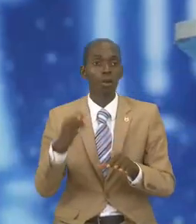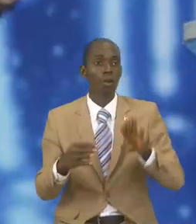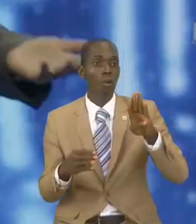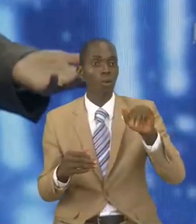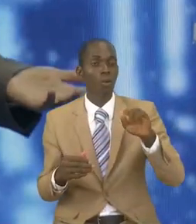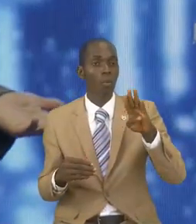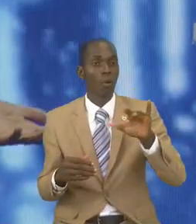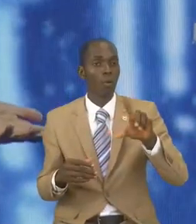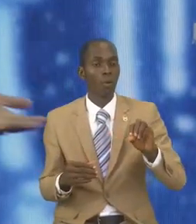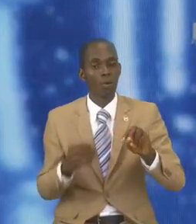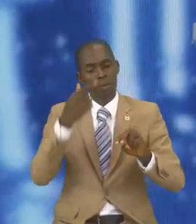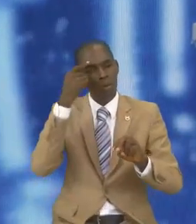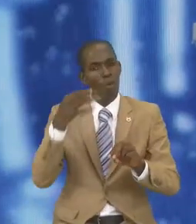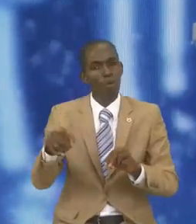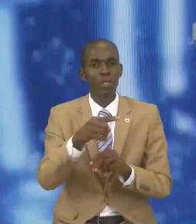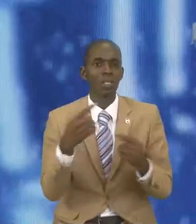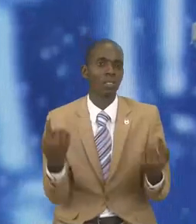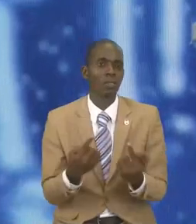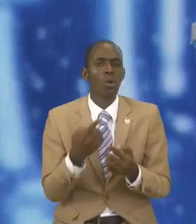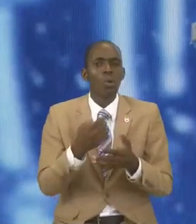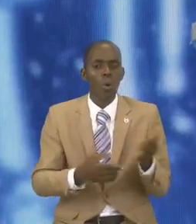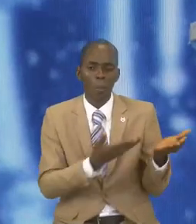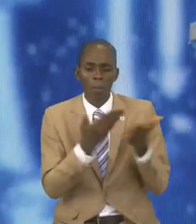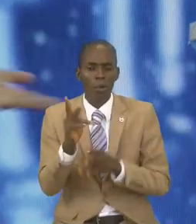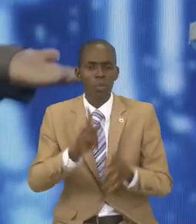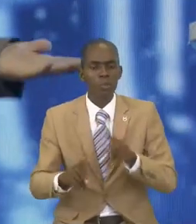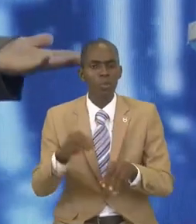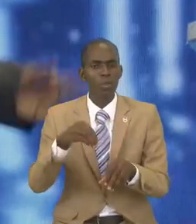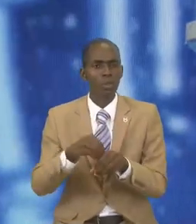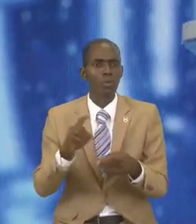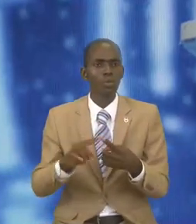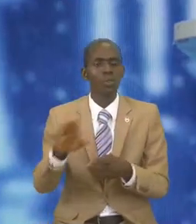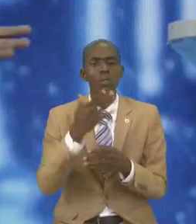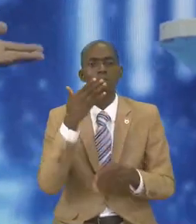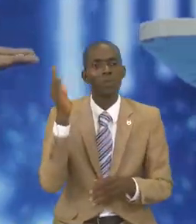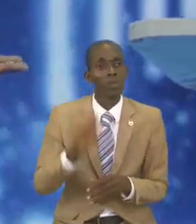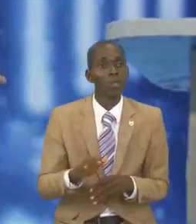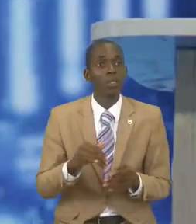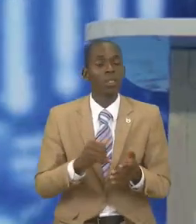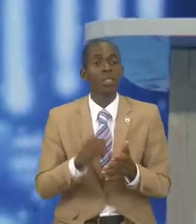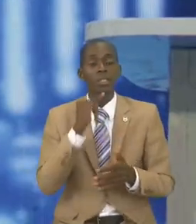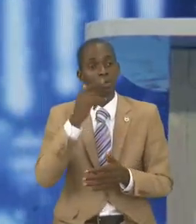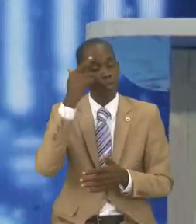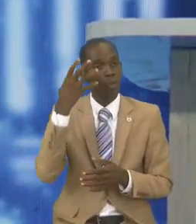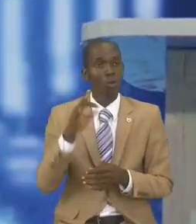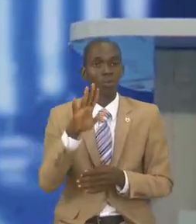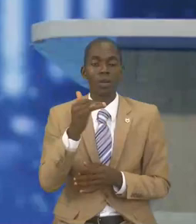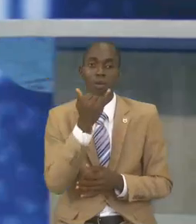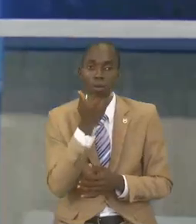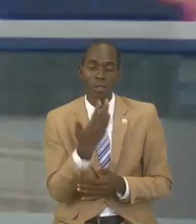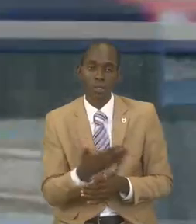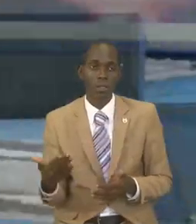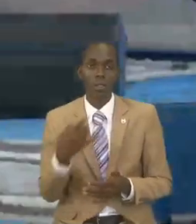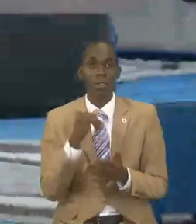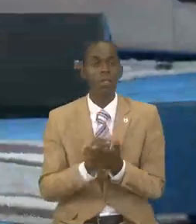leur péché. Qu'est-ce qui nous a conduit dans le mal, dans les choses terribles que nous endurons maintenant? Ce sont nos